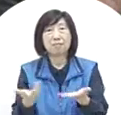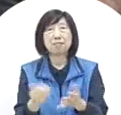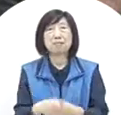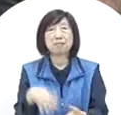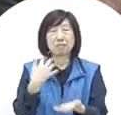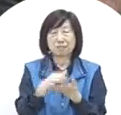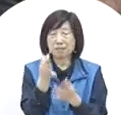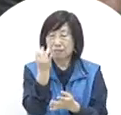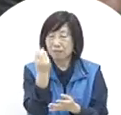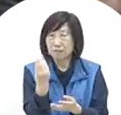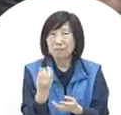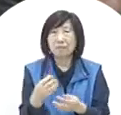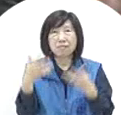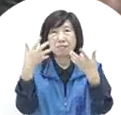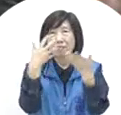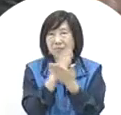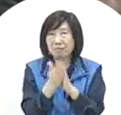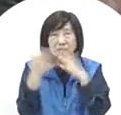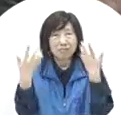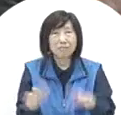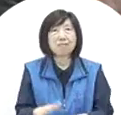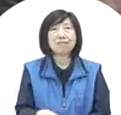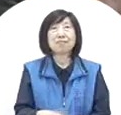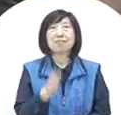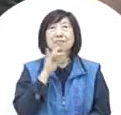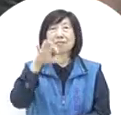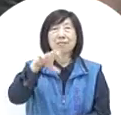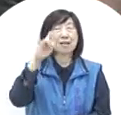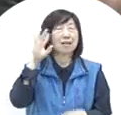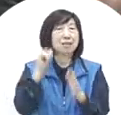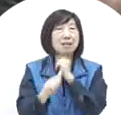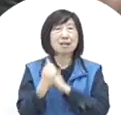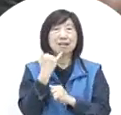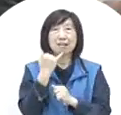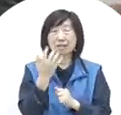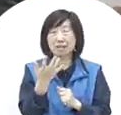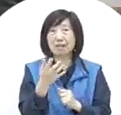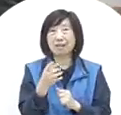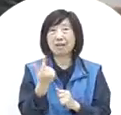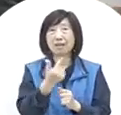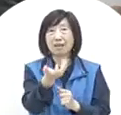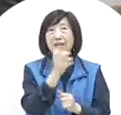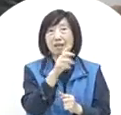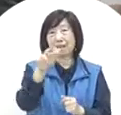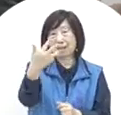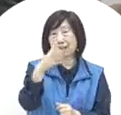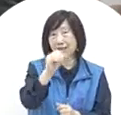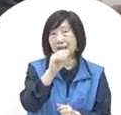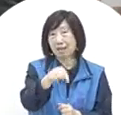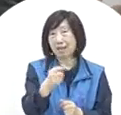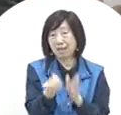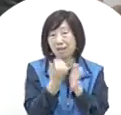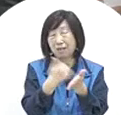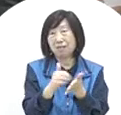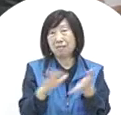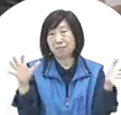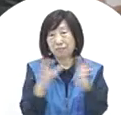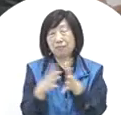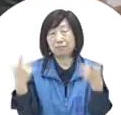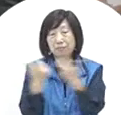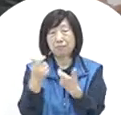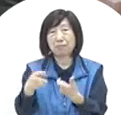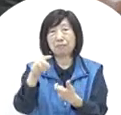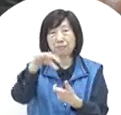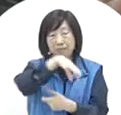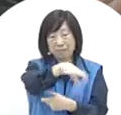算命啊，占卜很多。我们地方创生可不可以透过像这样你刚刚讲800万的预算，我们一起来结合在地的